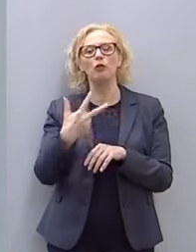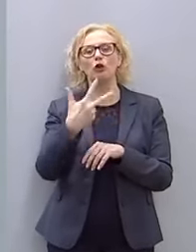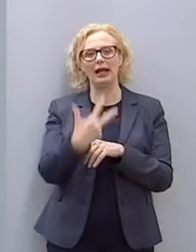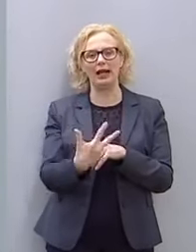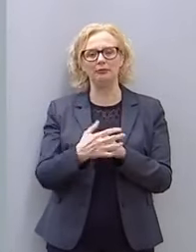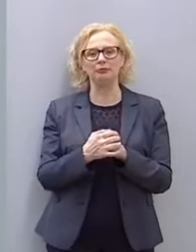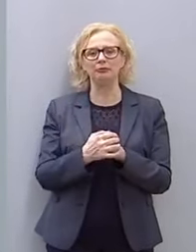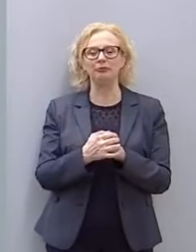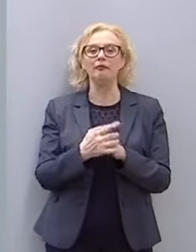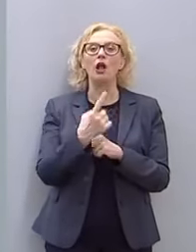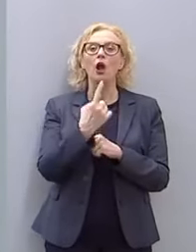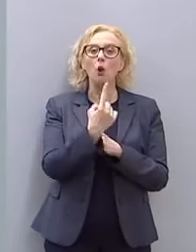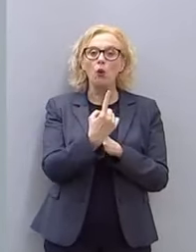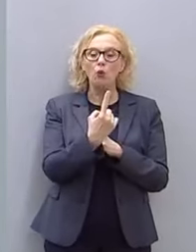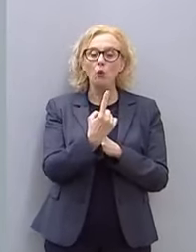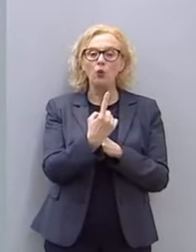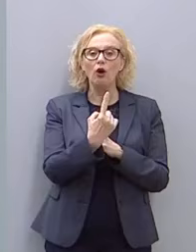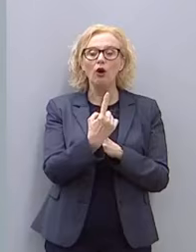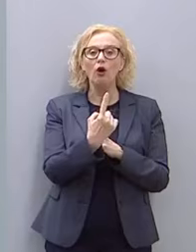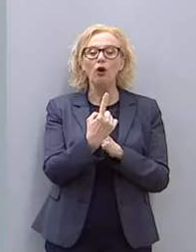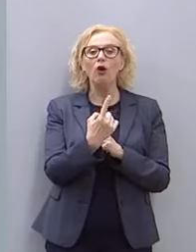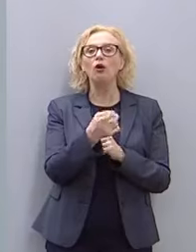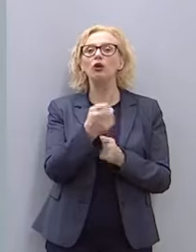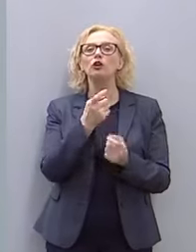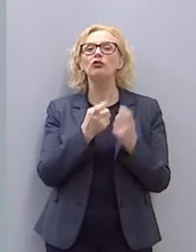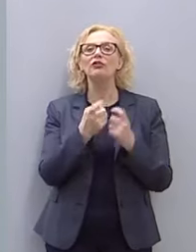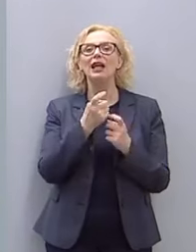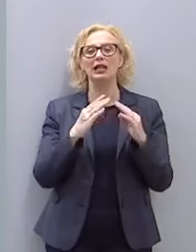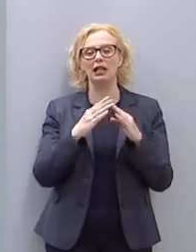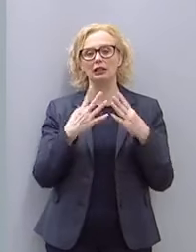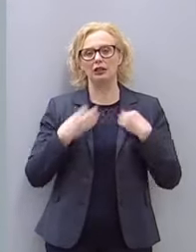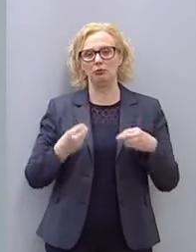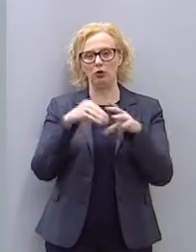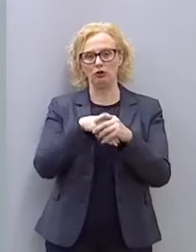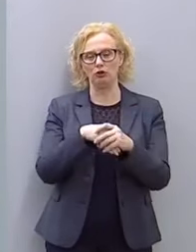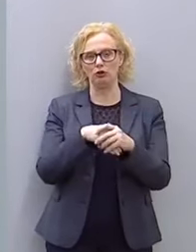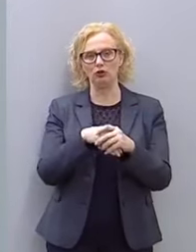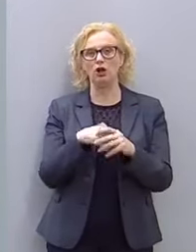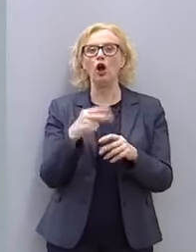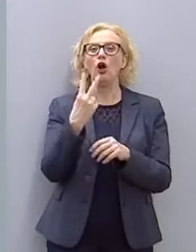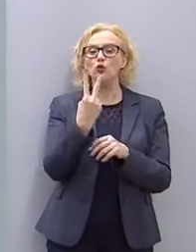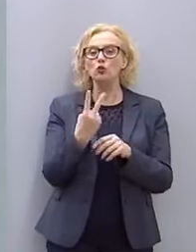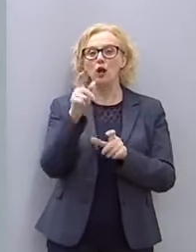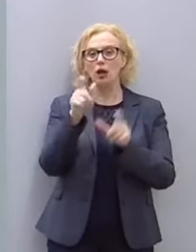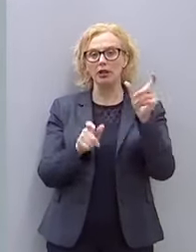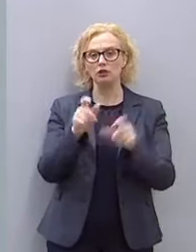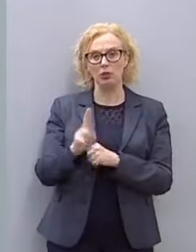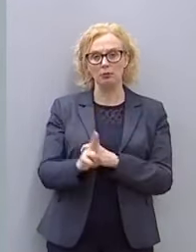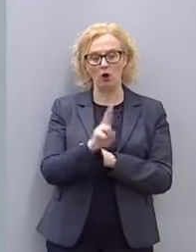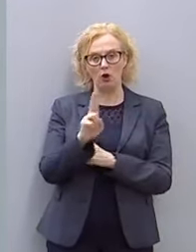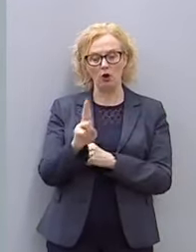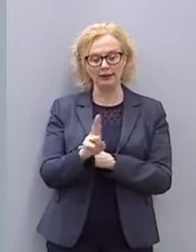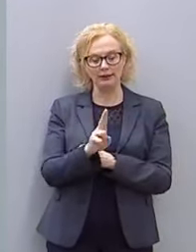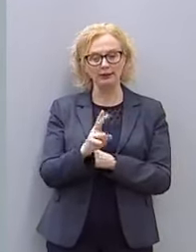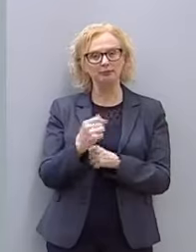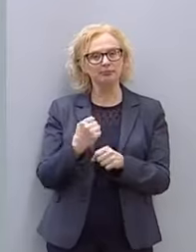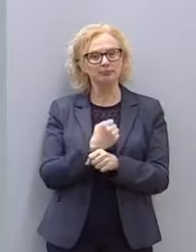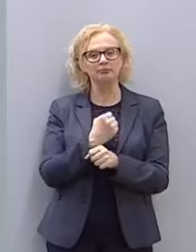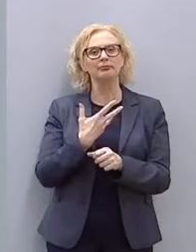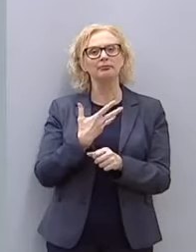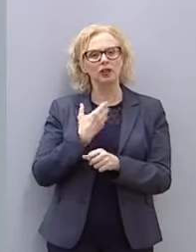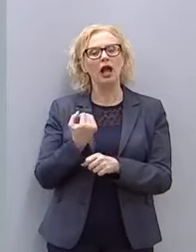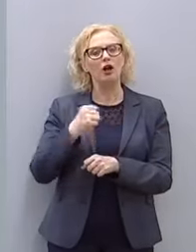questi 31 viene da rsa i decessi sono due quindi abbiamo purtroppo ancora registriamo ancora